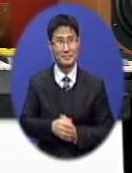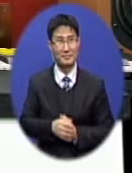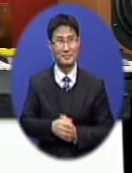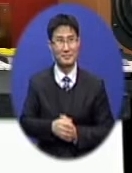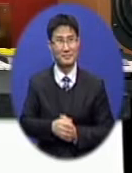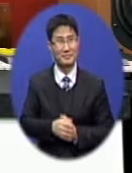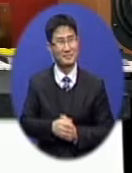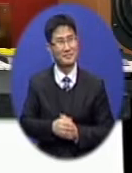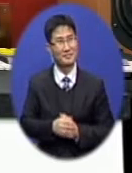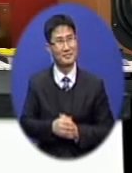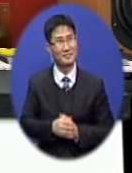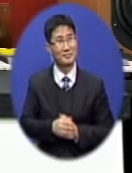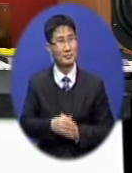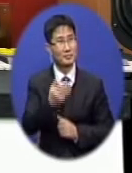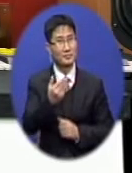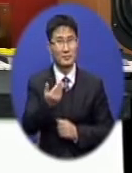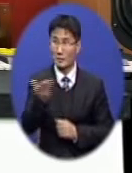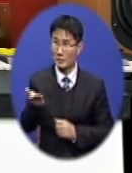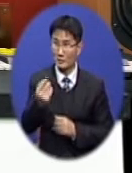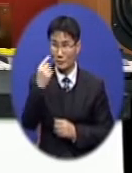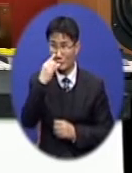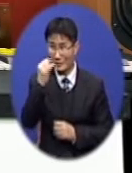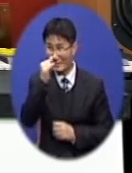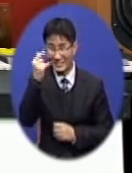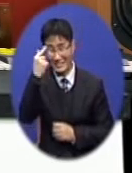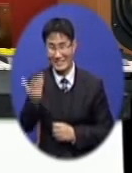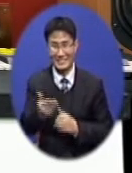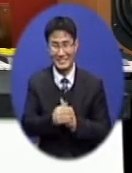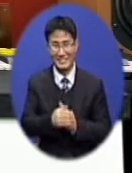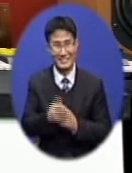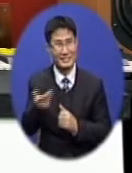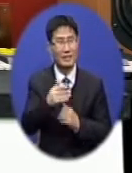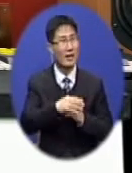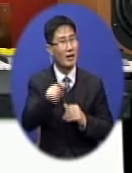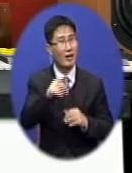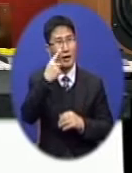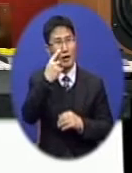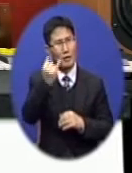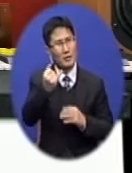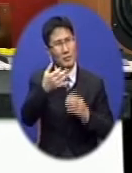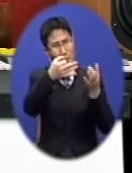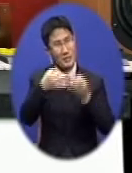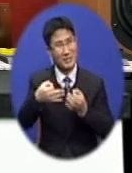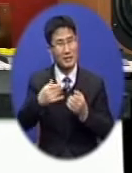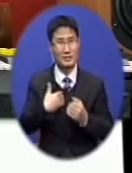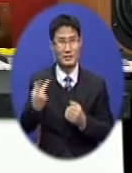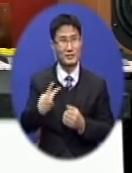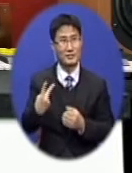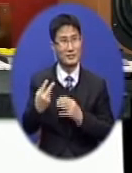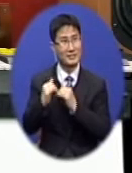그러면은 우리 김혜영 씨가 또 여쭤보는 거 있으면 여쭤보세요. 혹시 어머니 보시기에 네.